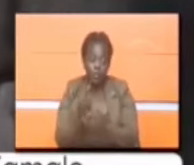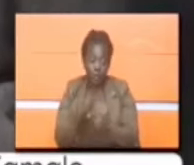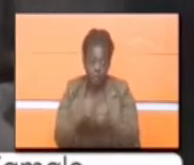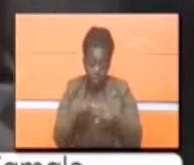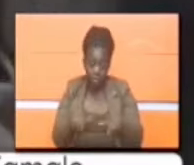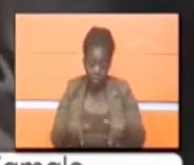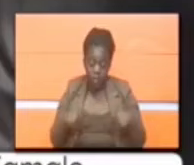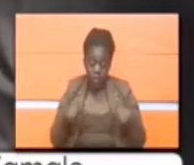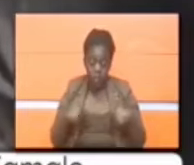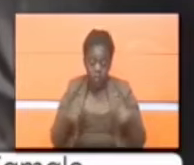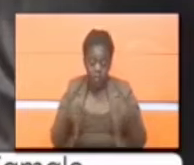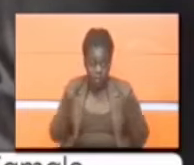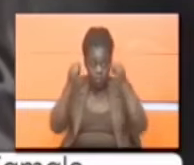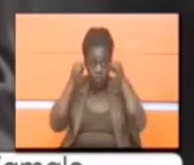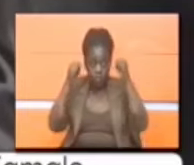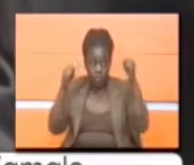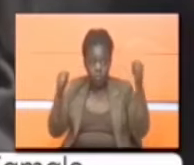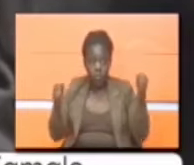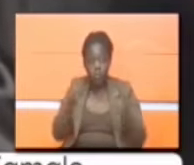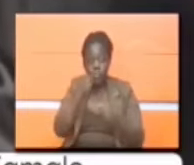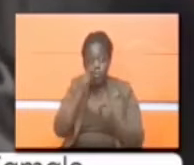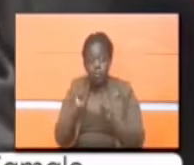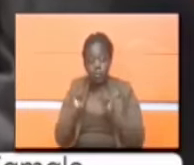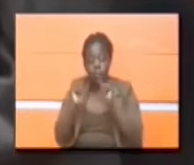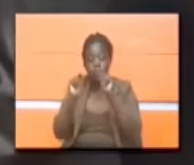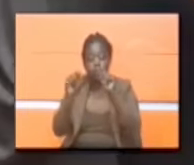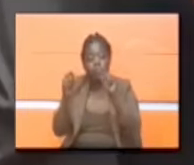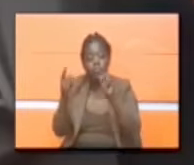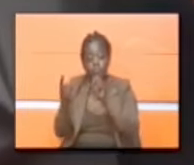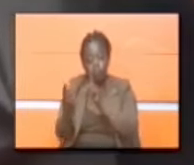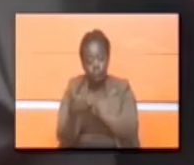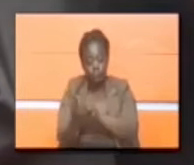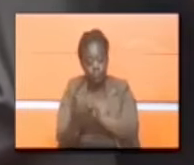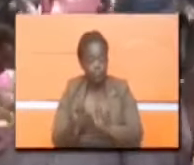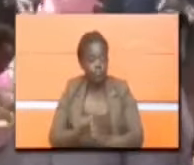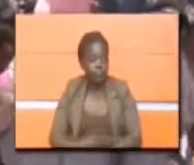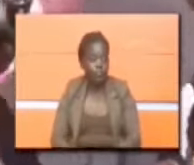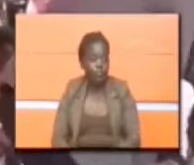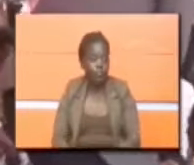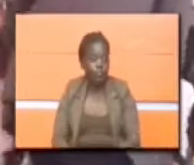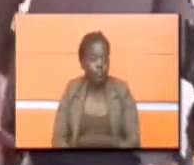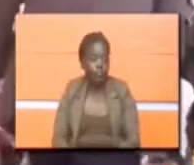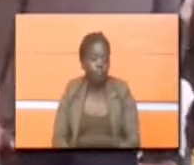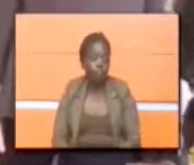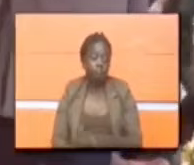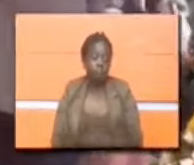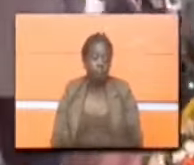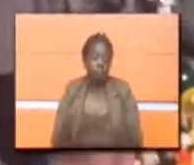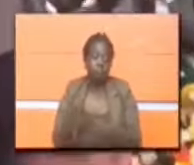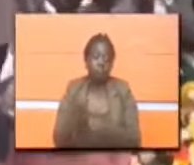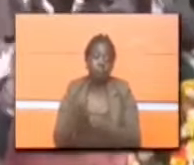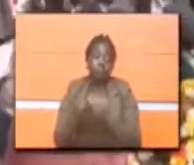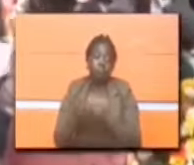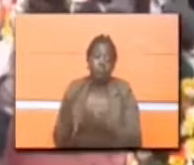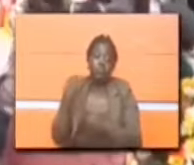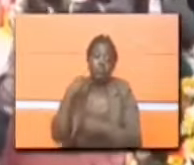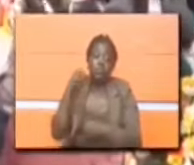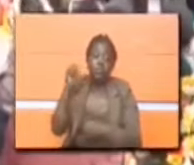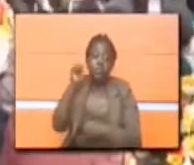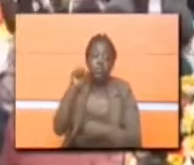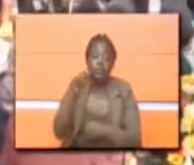ng'akyali mulamu pulezidenti ayiteko wano amubuuzeeko. Mukulu wa Tamale mirundi John